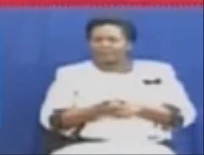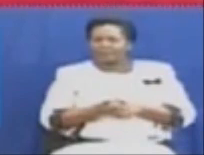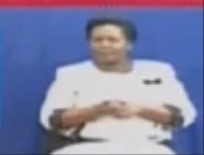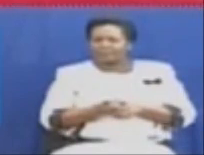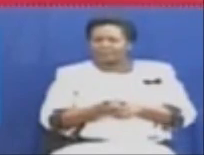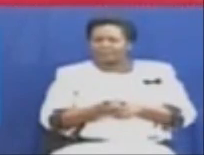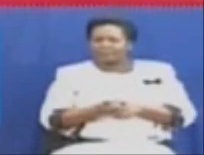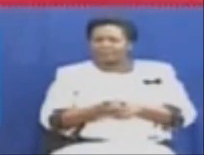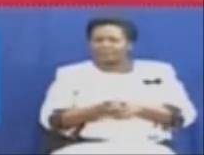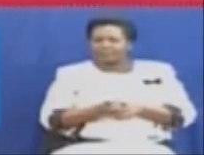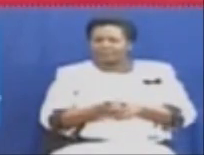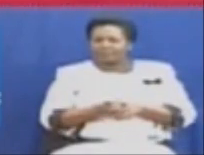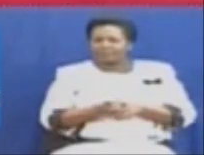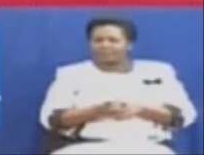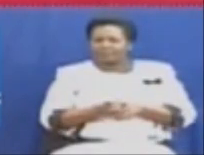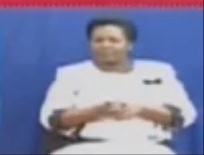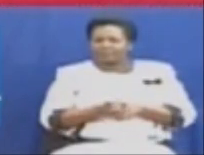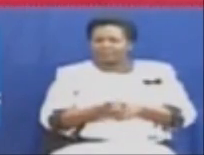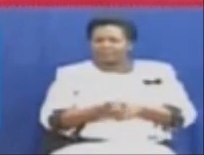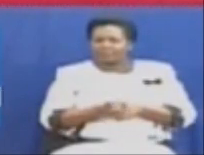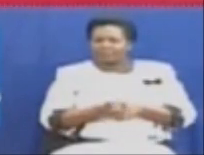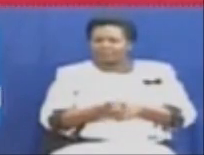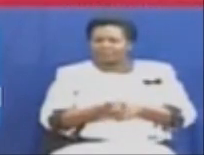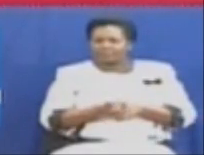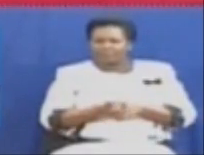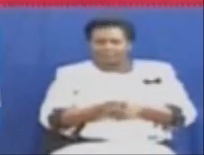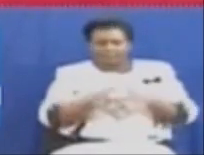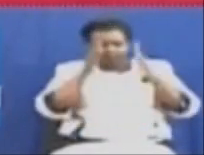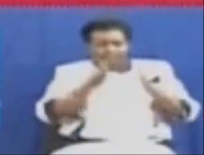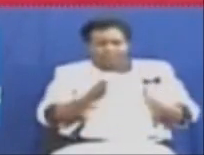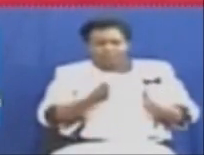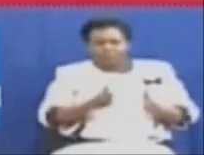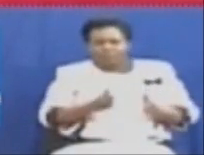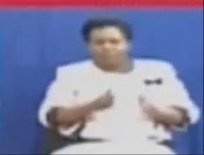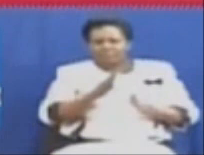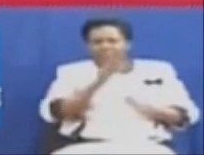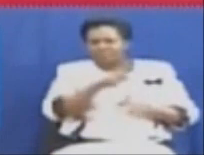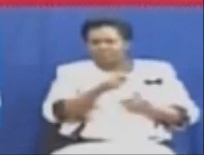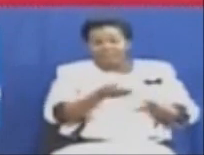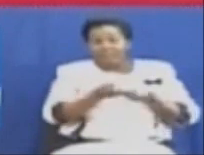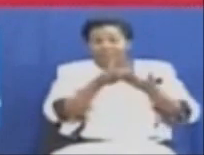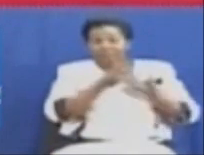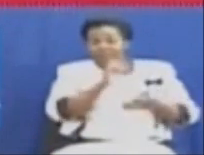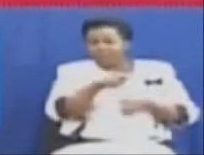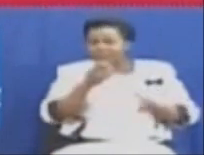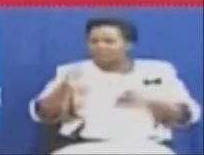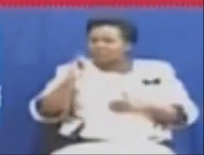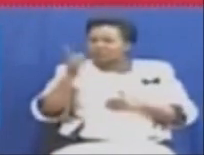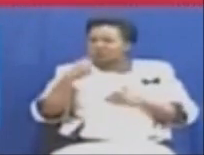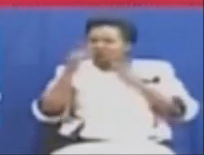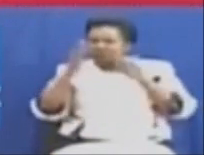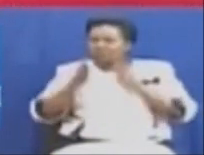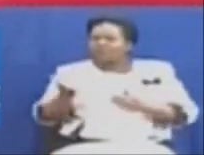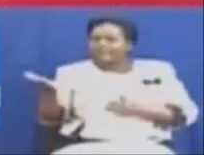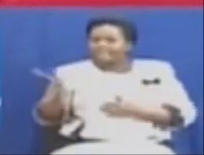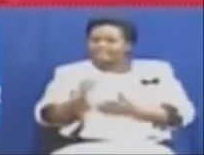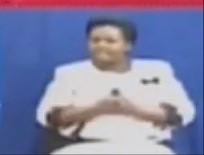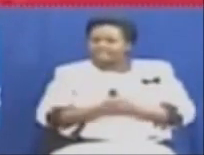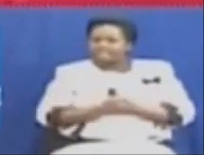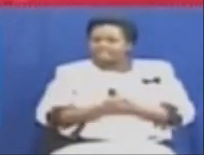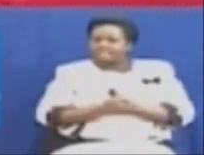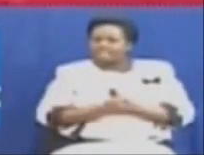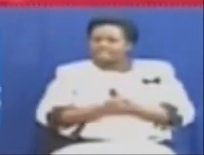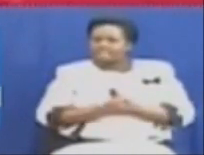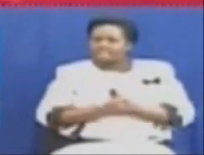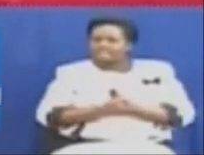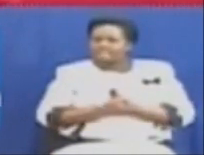naomba swali langu dogo la nyongeza lipate majibu yake. Kwa kuwa serikali imedhamiria kuhakikisha barabara zote ambazo ziko kwenye